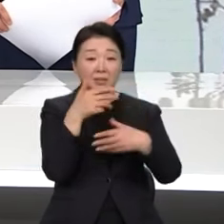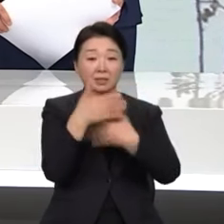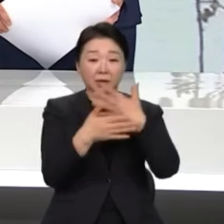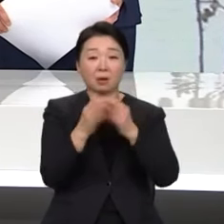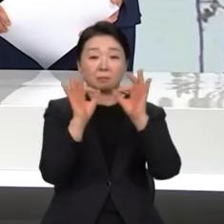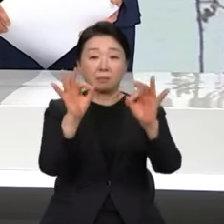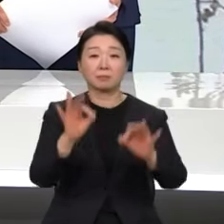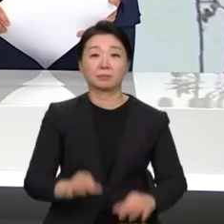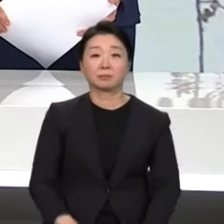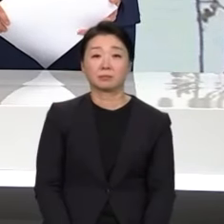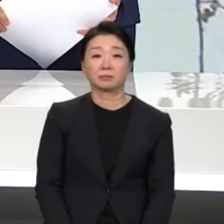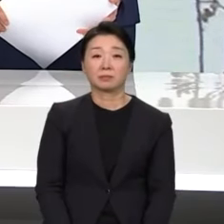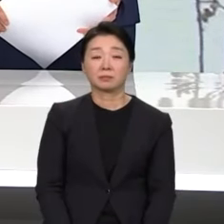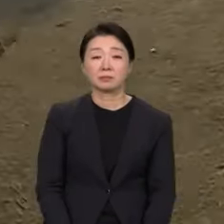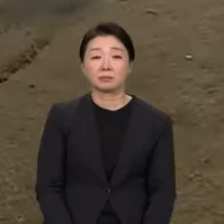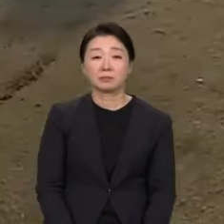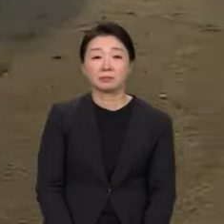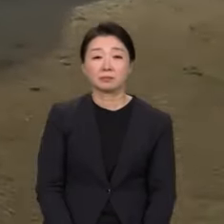특파원이 전합니다.